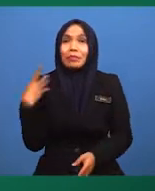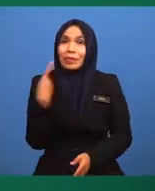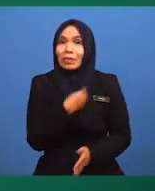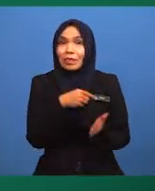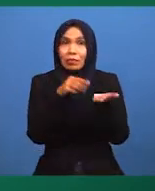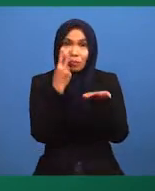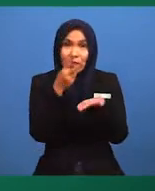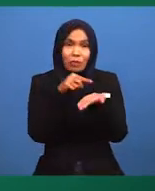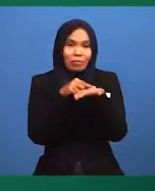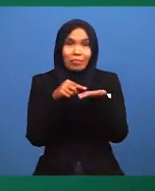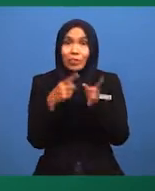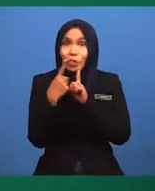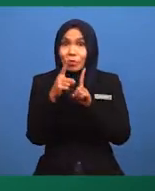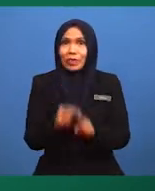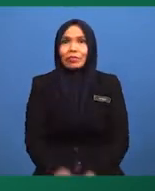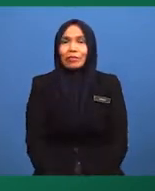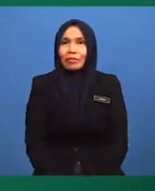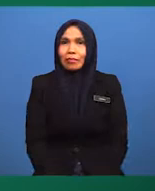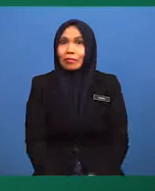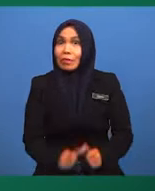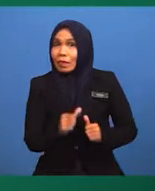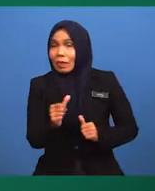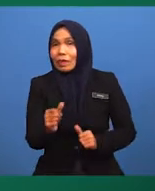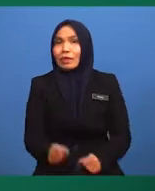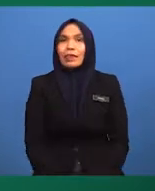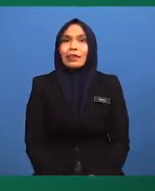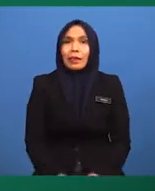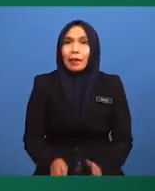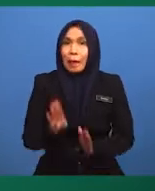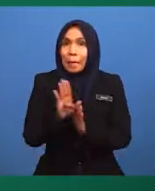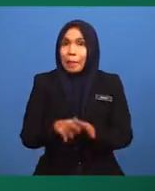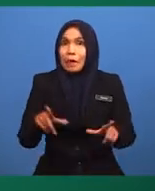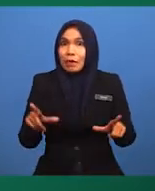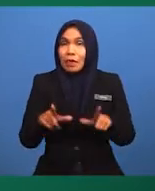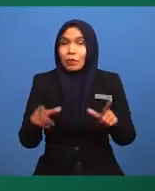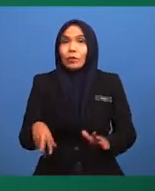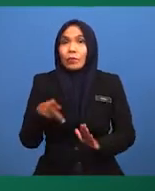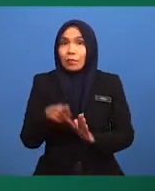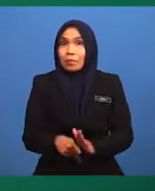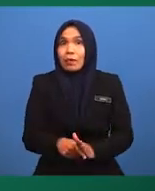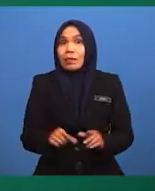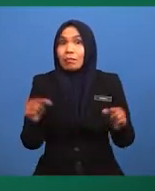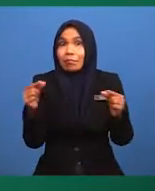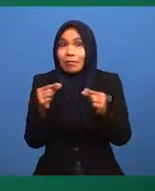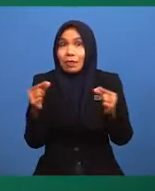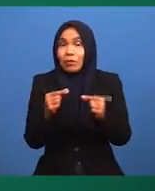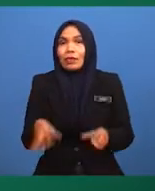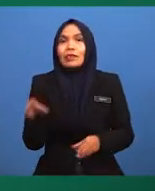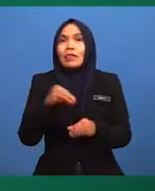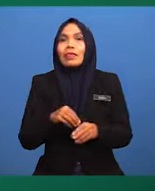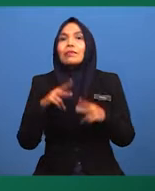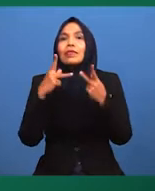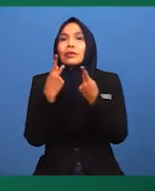Jom kita semak jawapan. Mengelakkan berlaku pergaduhan dalam